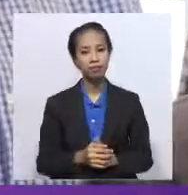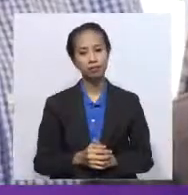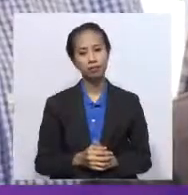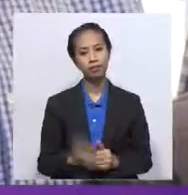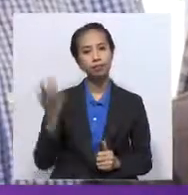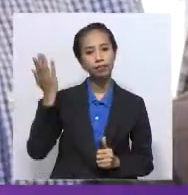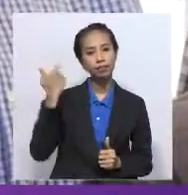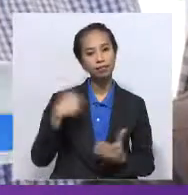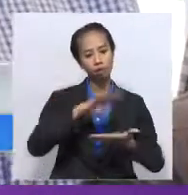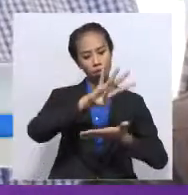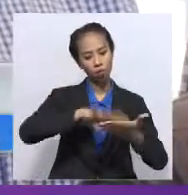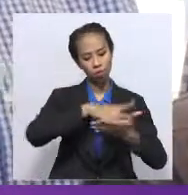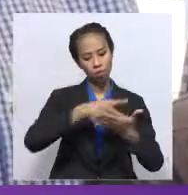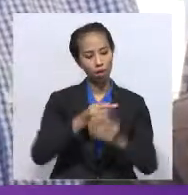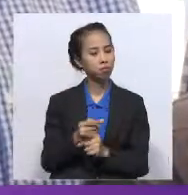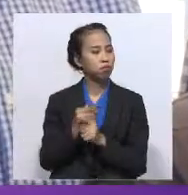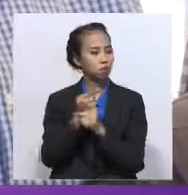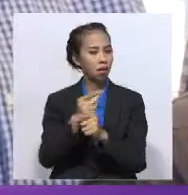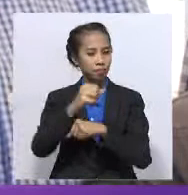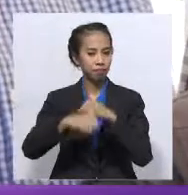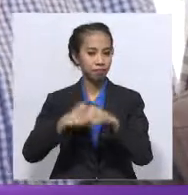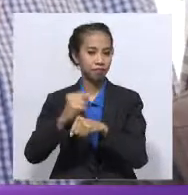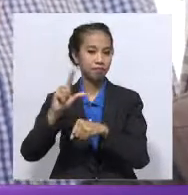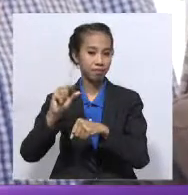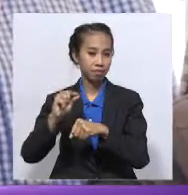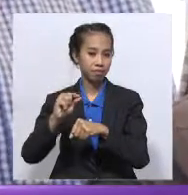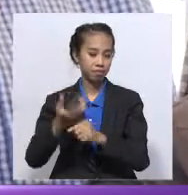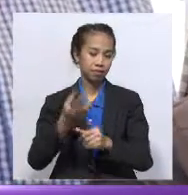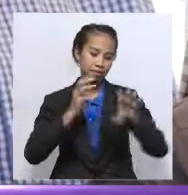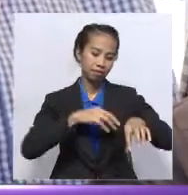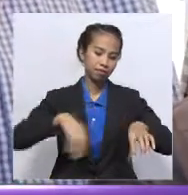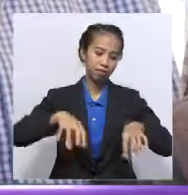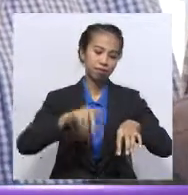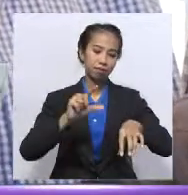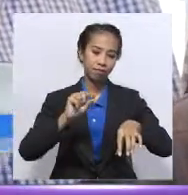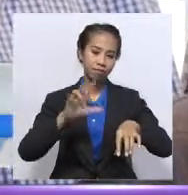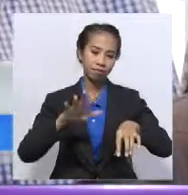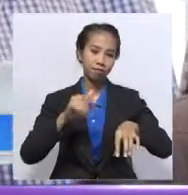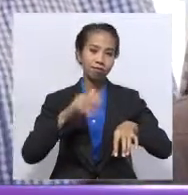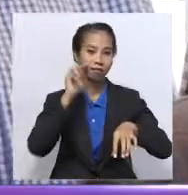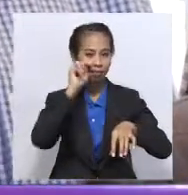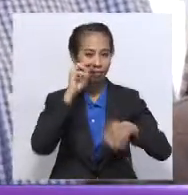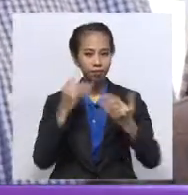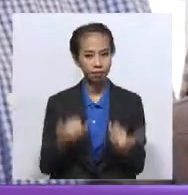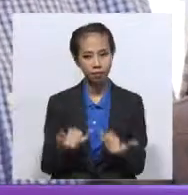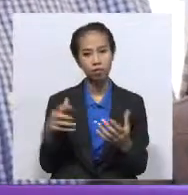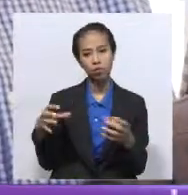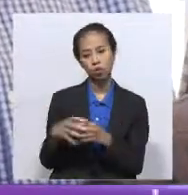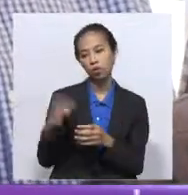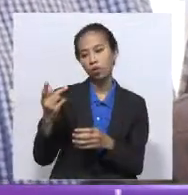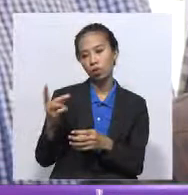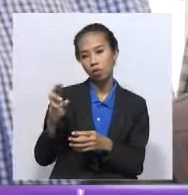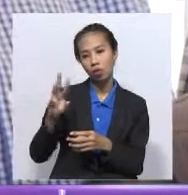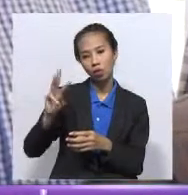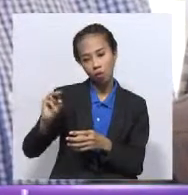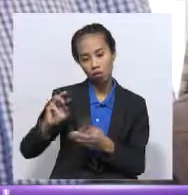การตามยุทธศาสตร์น้ำ20ปีในแทบทุกพื้นที่ในทั้ง25ลุ่มน้ำนะครับสำหรับครม.สัญจรแล้วส่วนใหญ่จะเป็นเรื่องของปัญหา